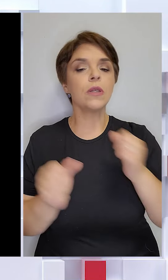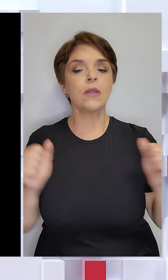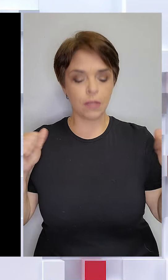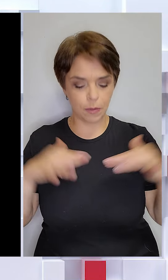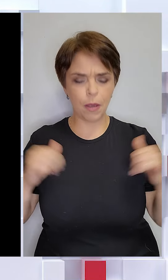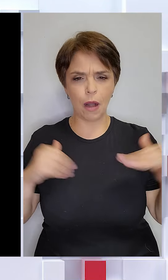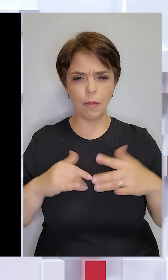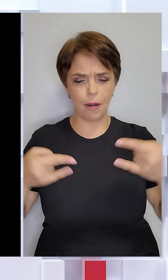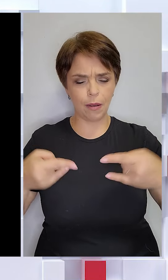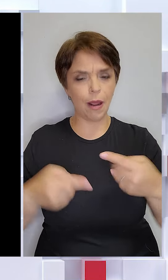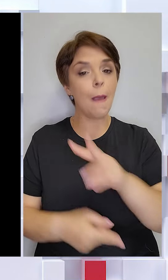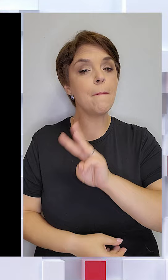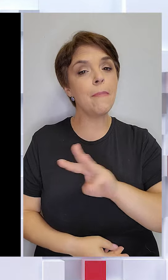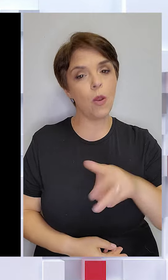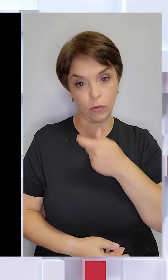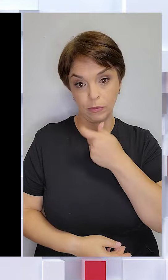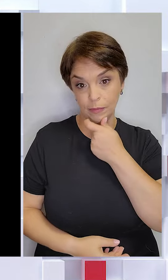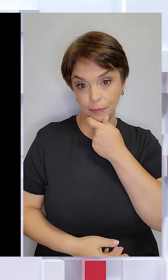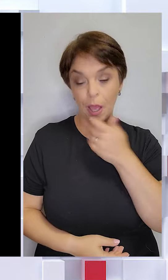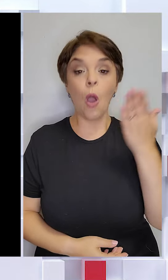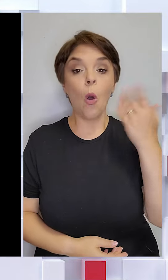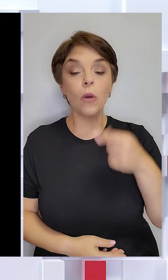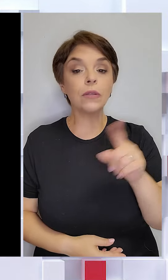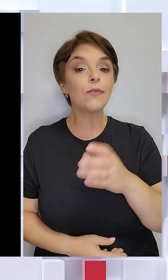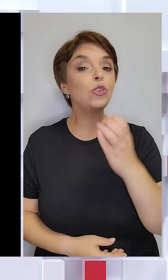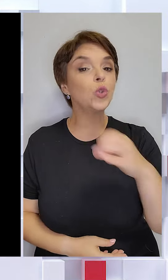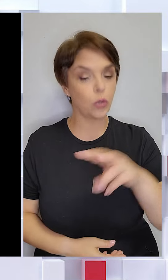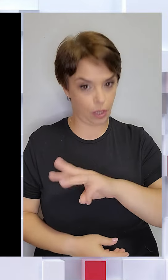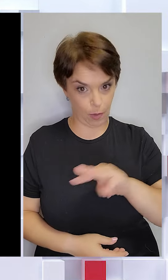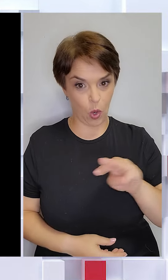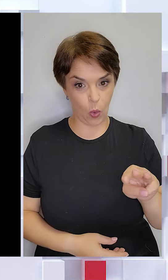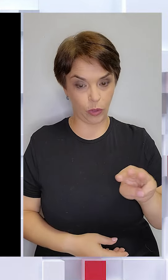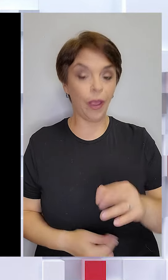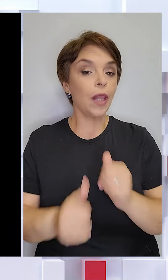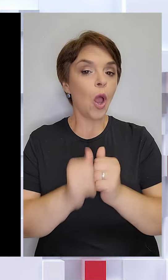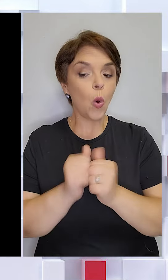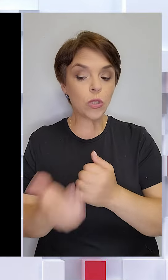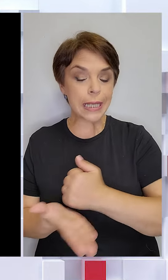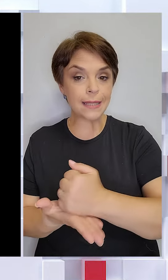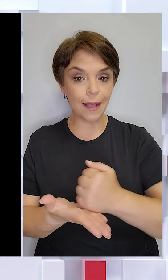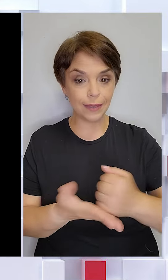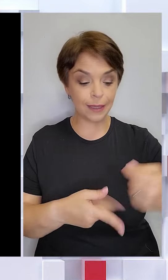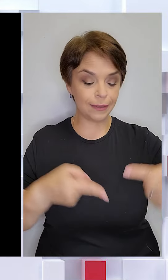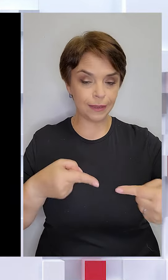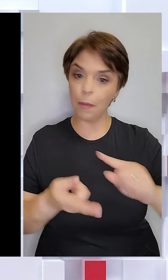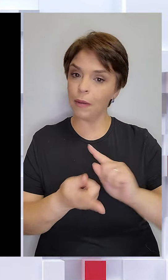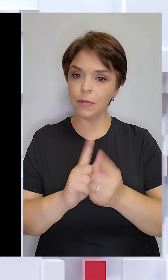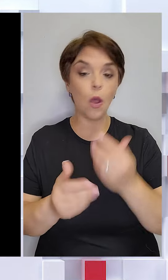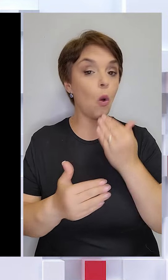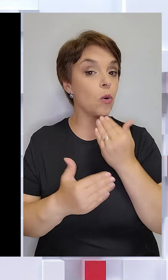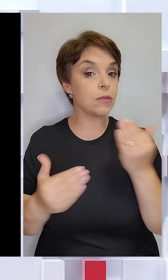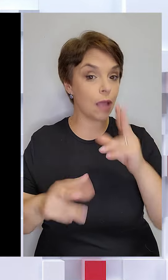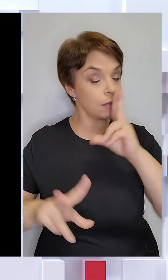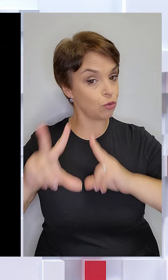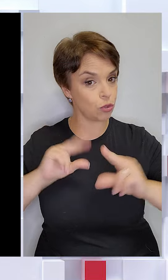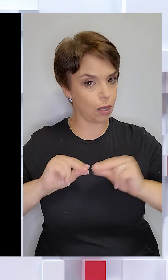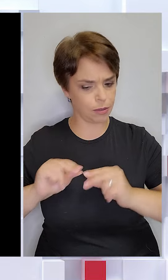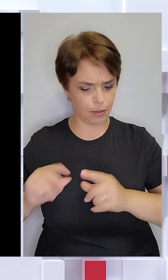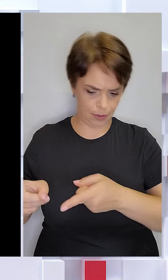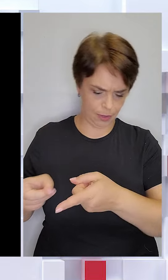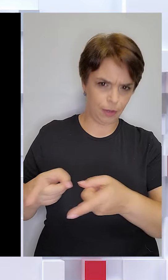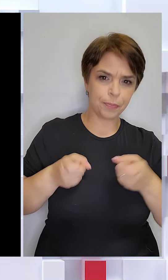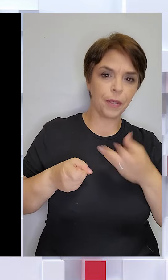біля екранів мільйони глядачів, інколи навіть сотні мільйонів. Для кожного з кандидатів дебати стануть останнім шансом